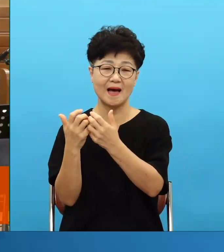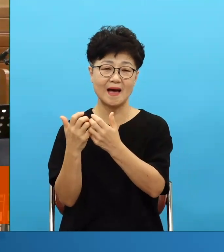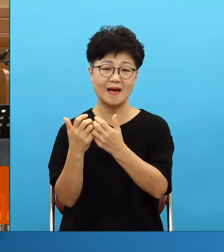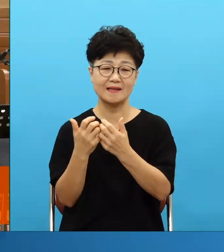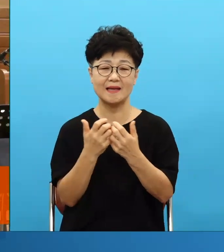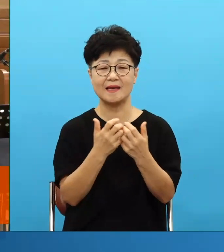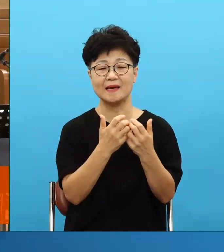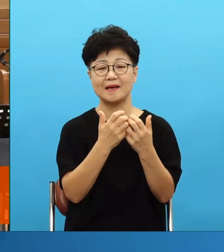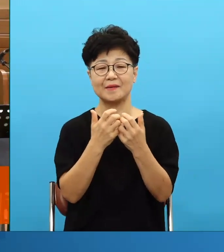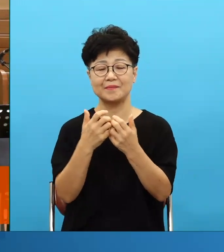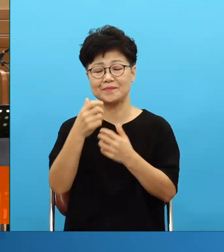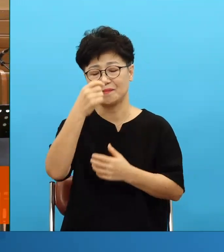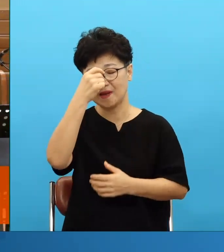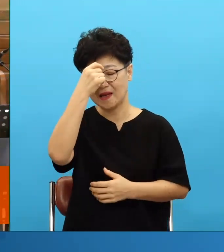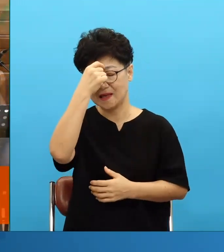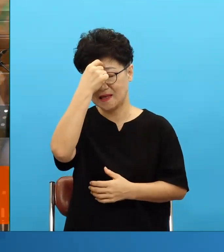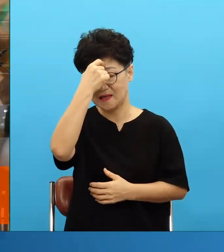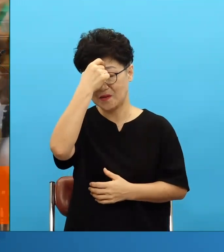충만하네.